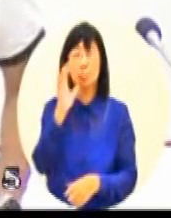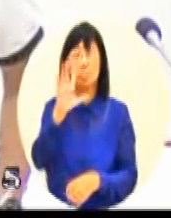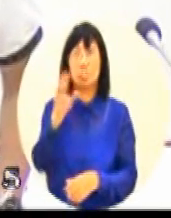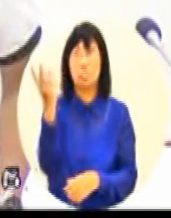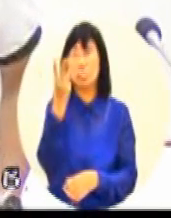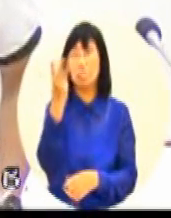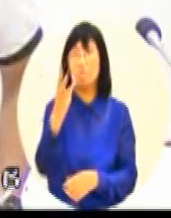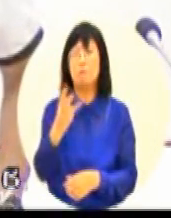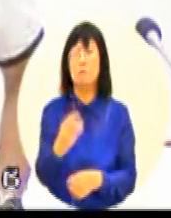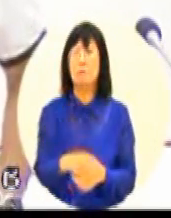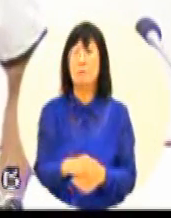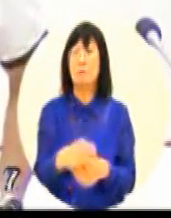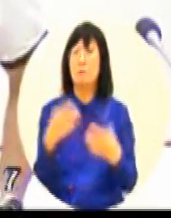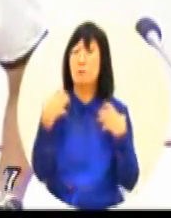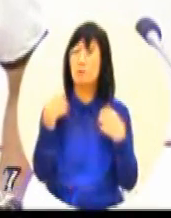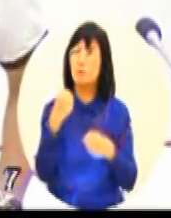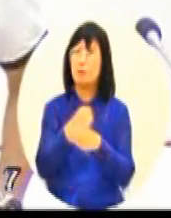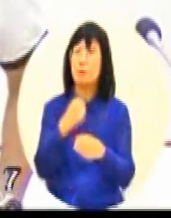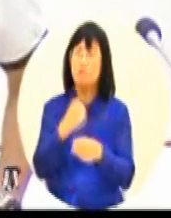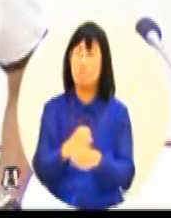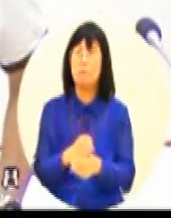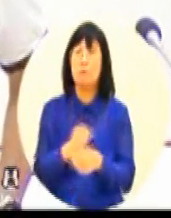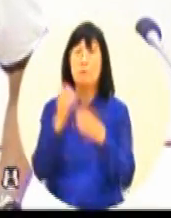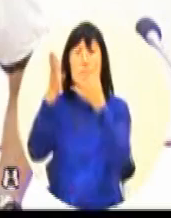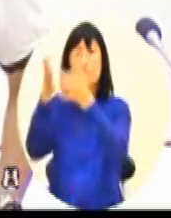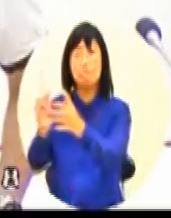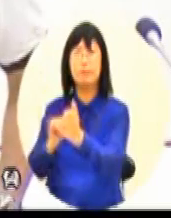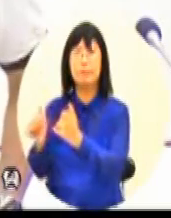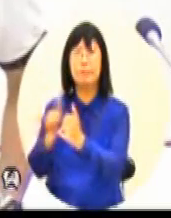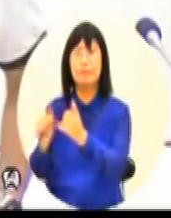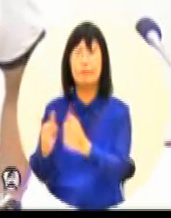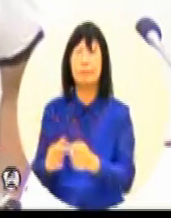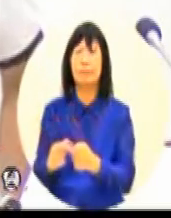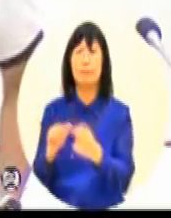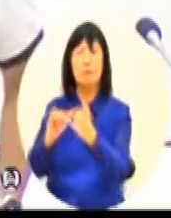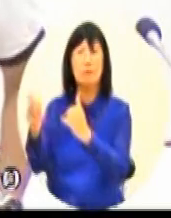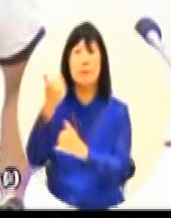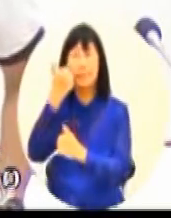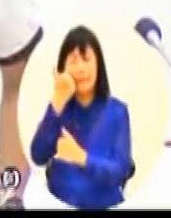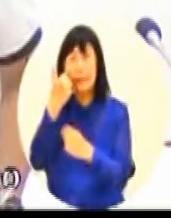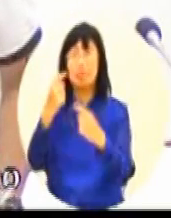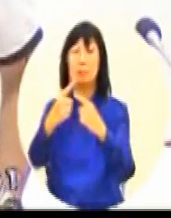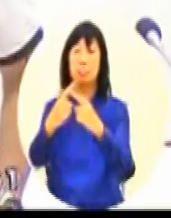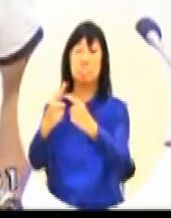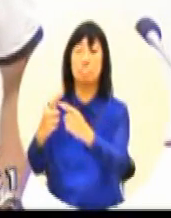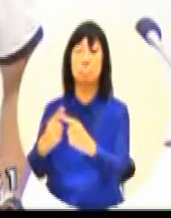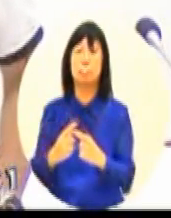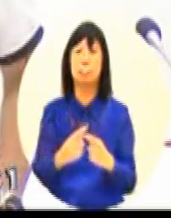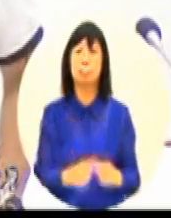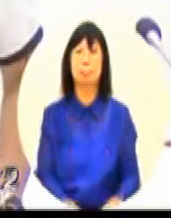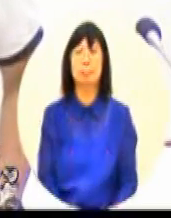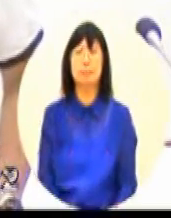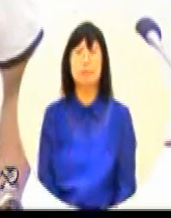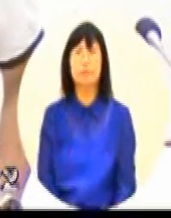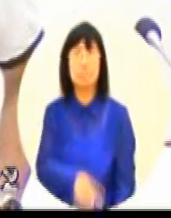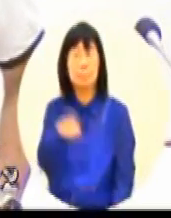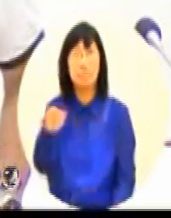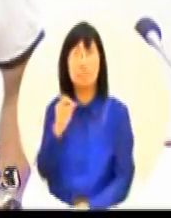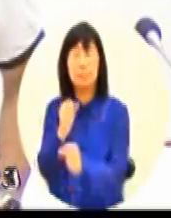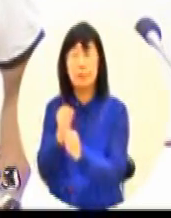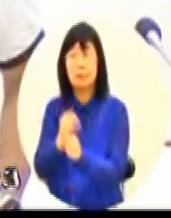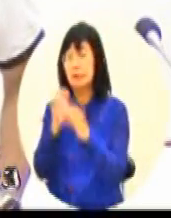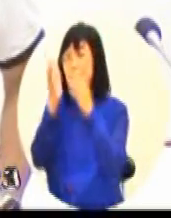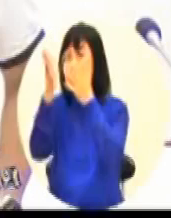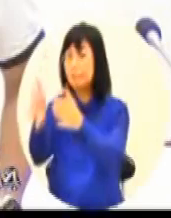务，主要是什么？为民啊，民是什么？是人啊，人啊，你的工作是人